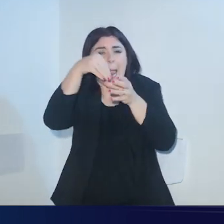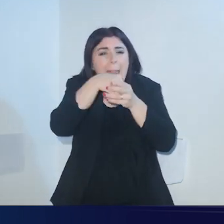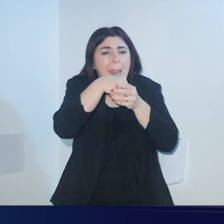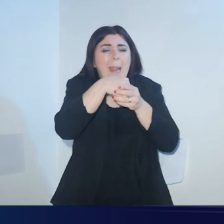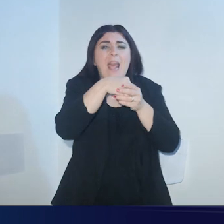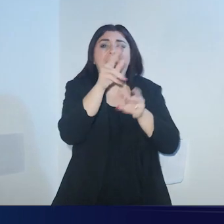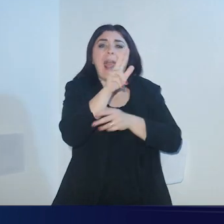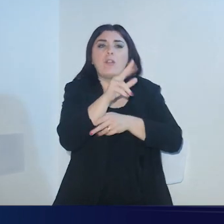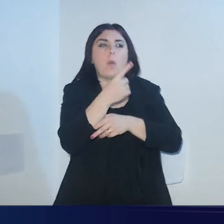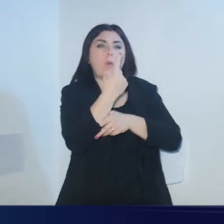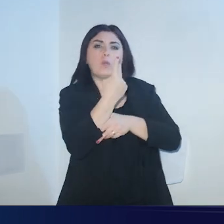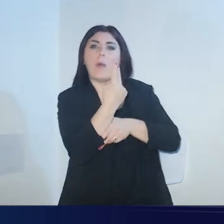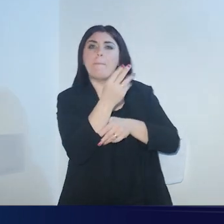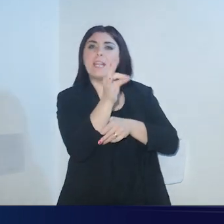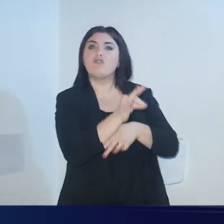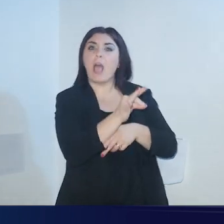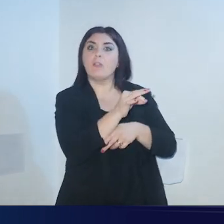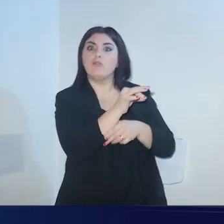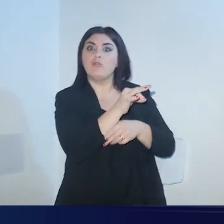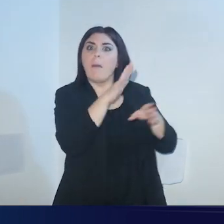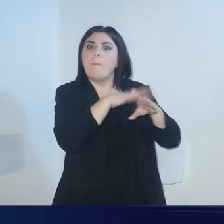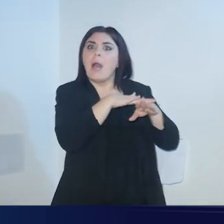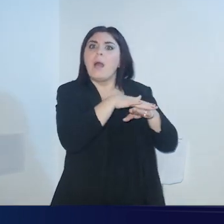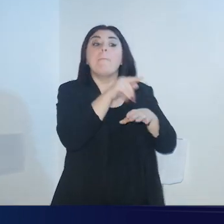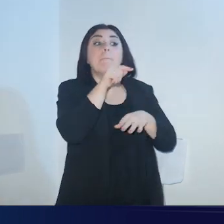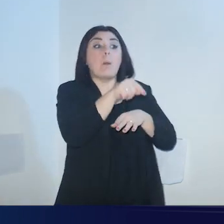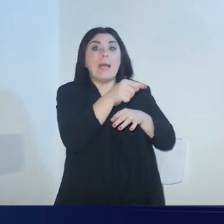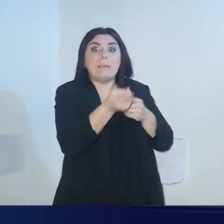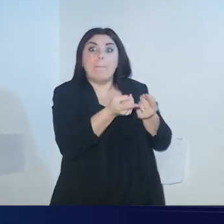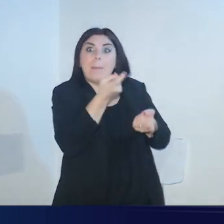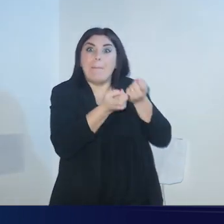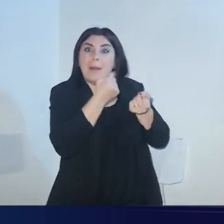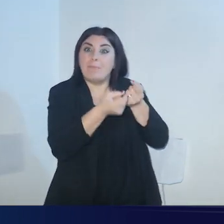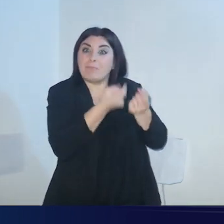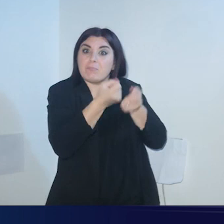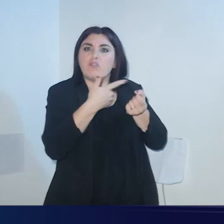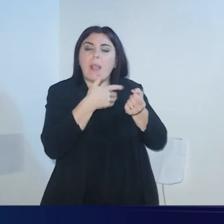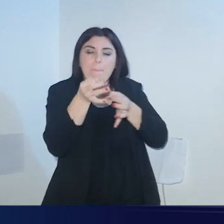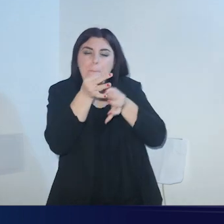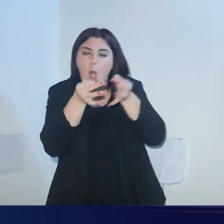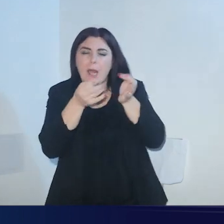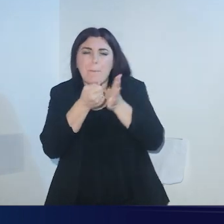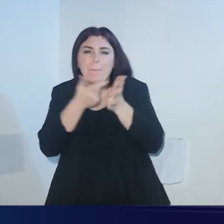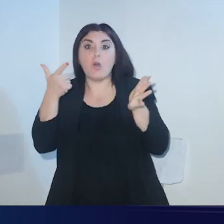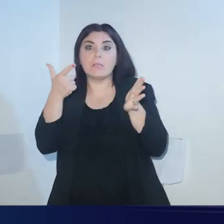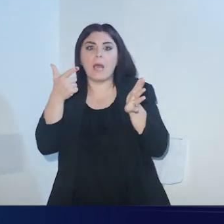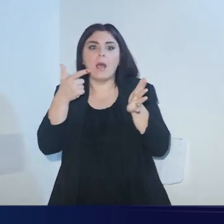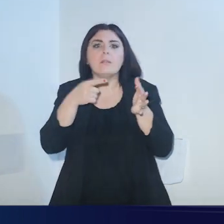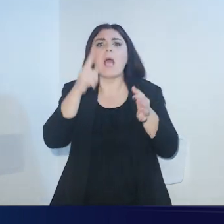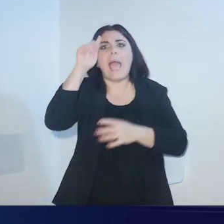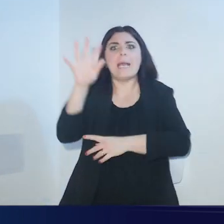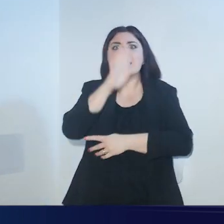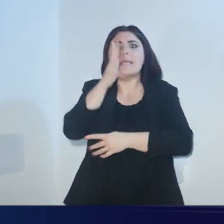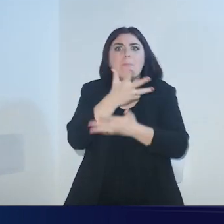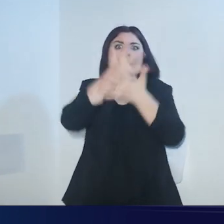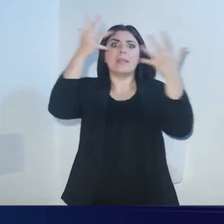nel legno 1-2%, ma da questi estrattivi si possono tirar fuori delle molecole importanti. Qui abbiamo fatto